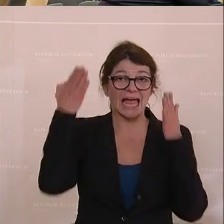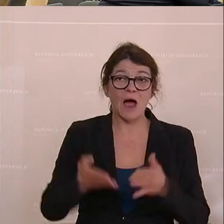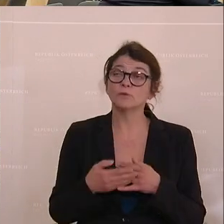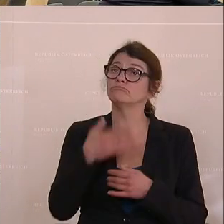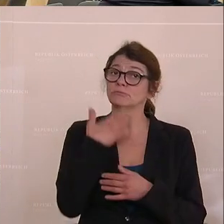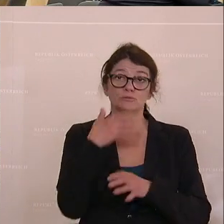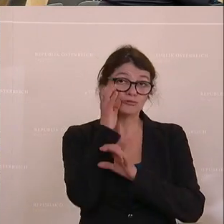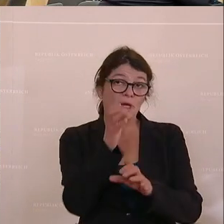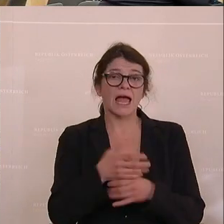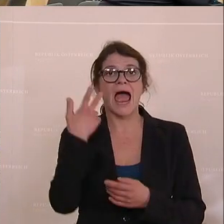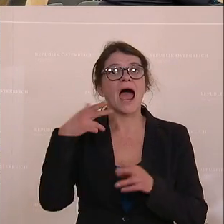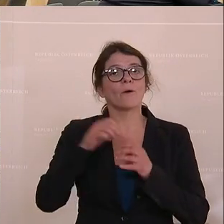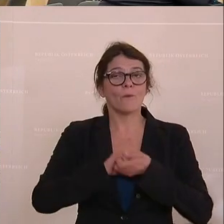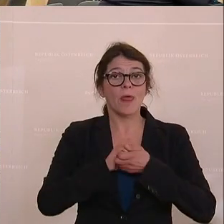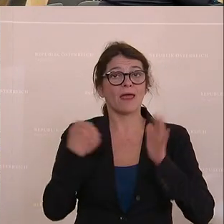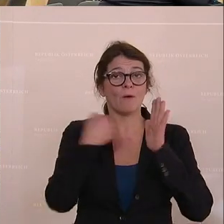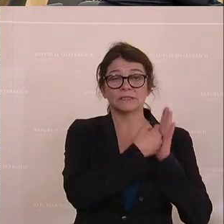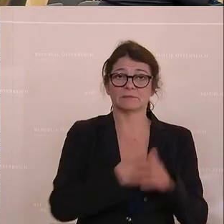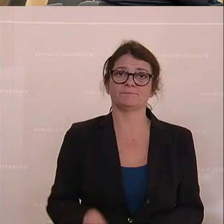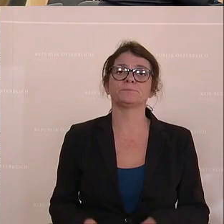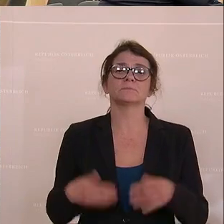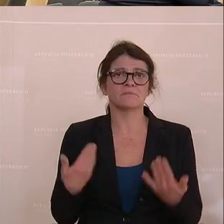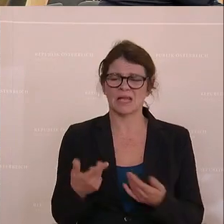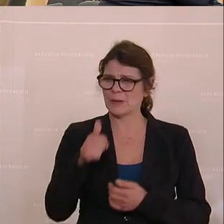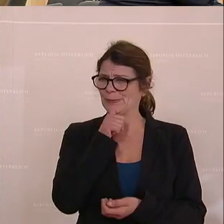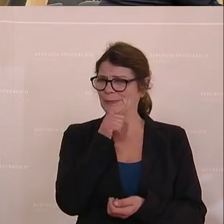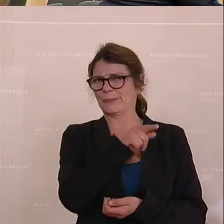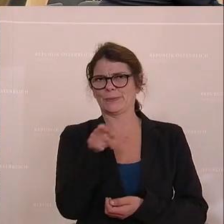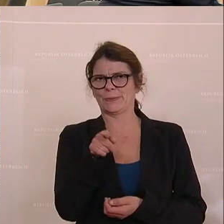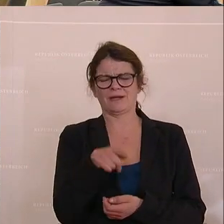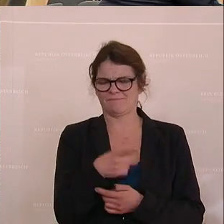FPÖ, SozialministerInnen, hätten auf das Instrument dieser Einmalzahlungen zurückgegriffen.